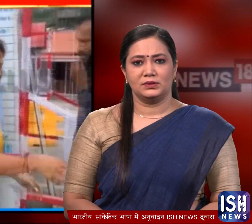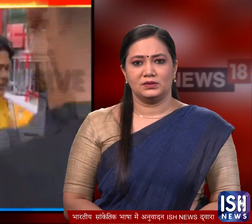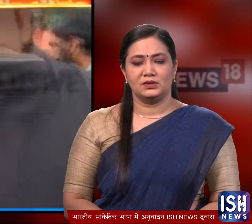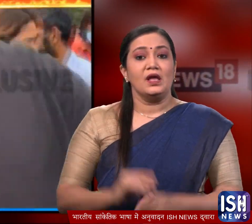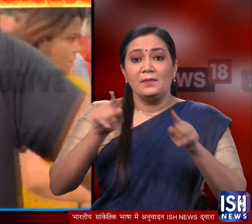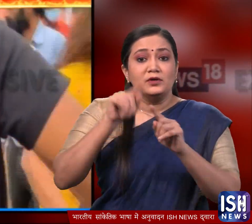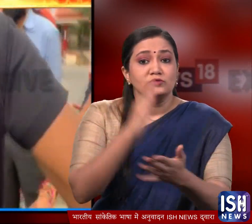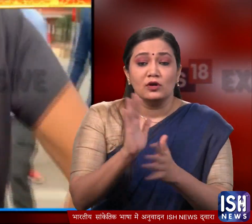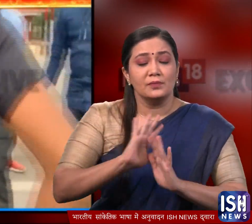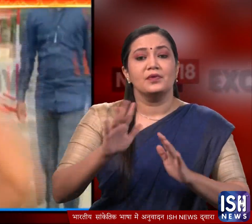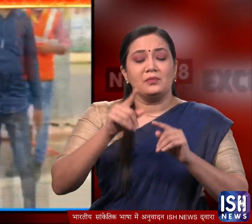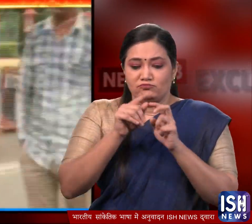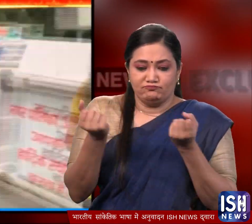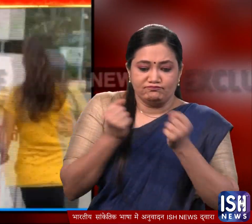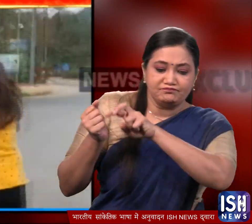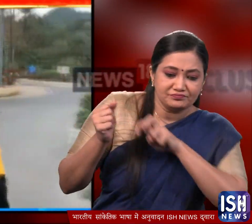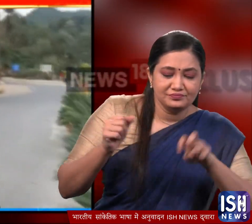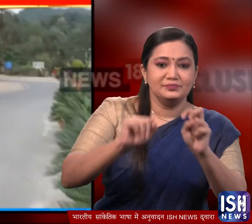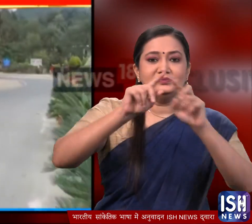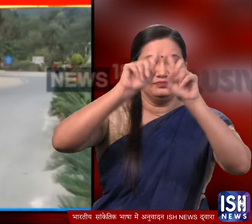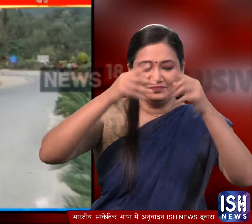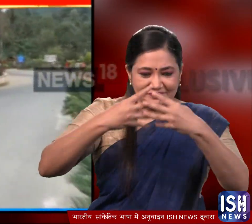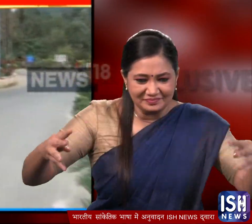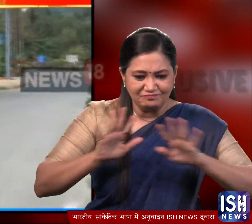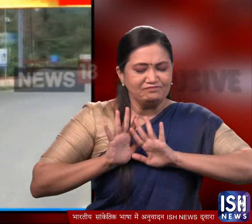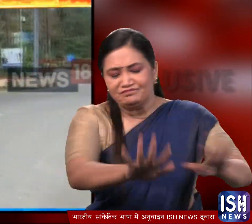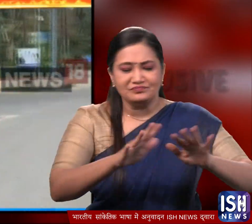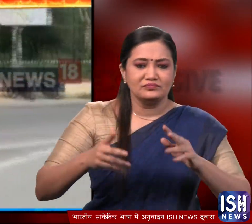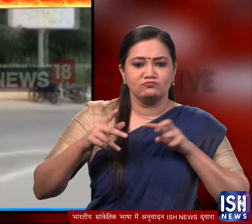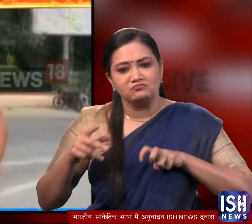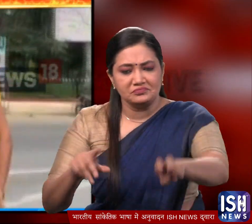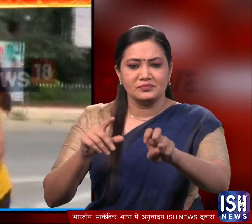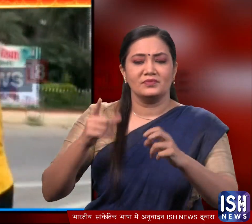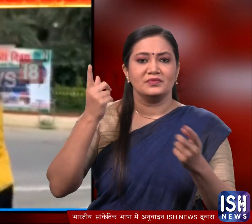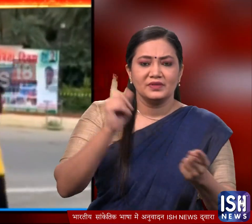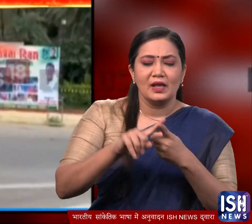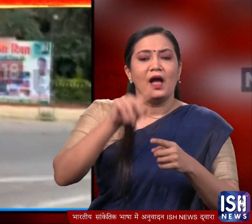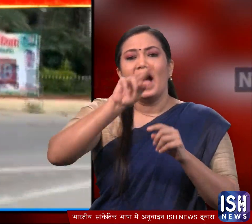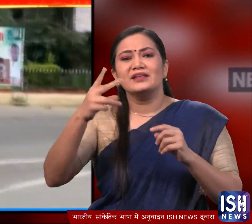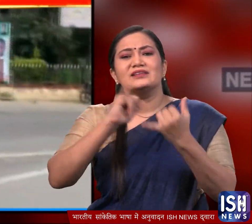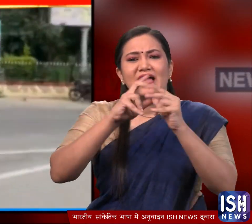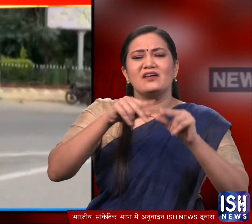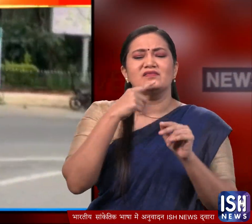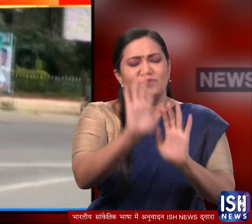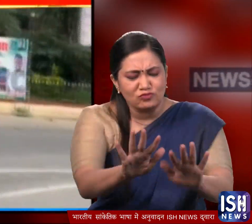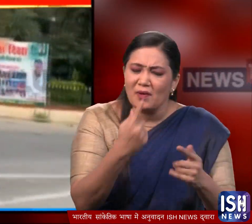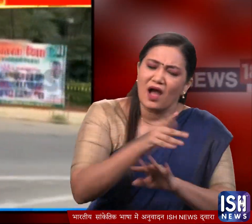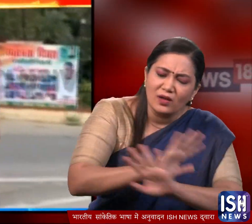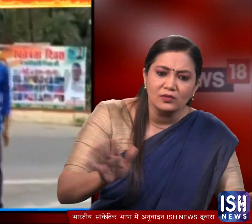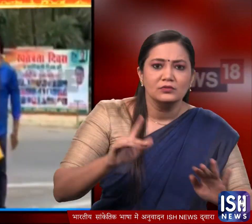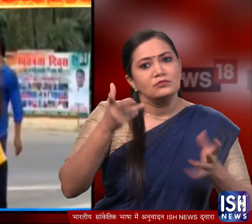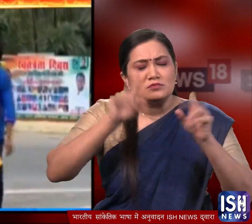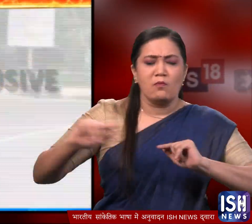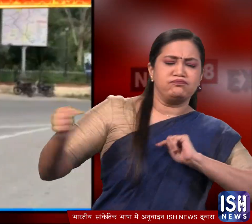वो यहीं नहीं रुकी, वो गाड़ी से उतरी और सामने लगाए गए बैरिकेड को धक्का देकर हटा दिया। जब उसे ऐसा करने से एक टोल कर्मचारी ने रोका तो वो